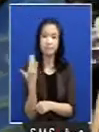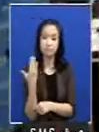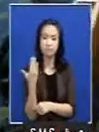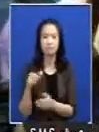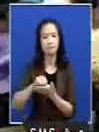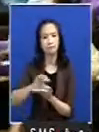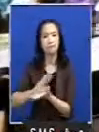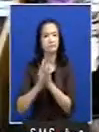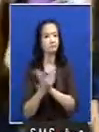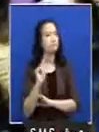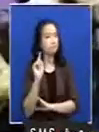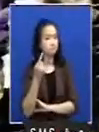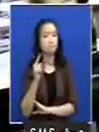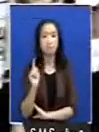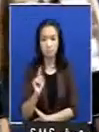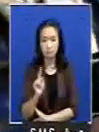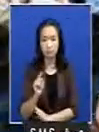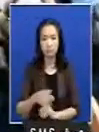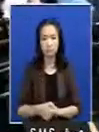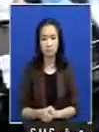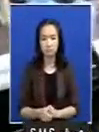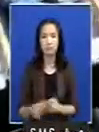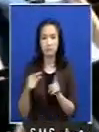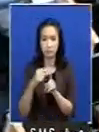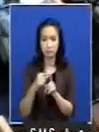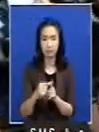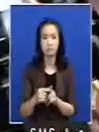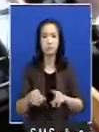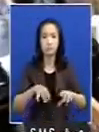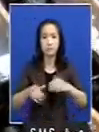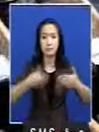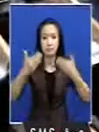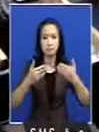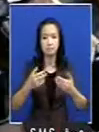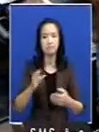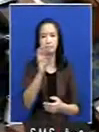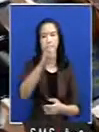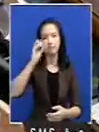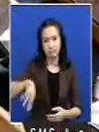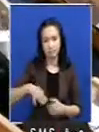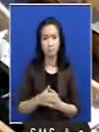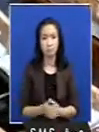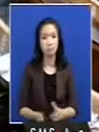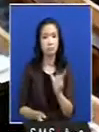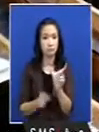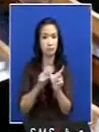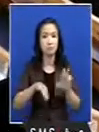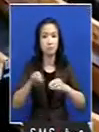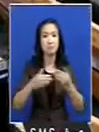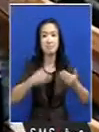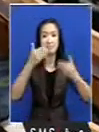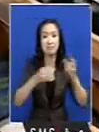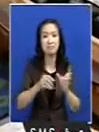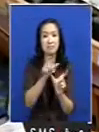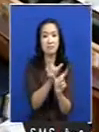ปรับใหม่ครับปรับคือให้ตัดคำว่าจัดกิจกรรมออกเพราะจัดกิจกรรมอาจถูกตีความเป็นเว